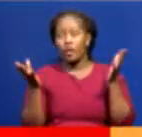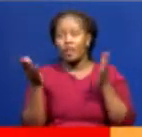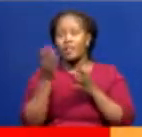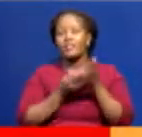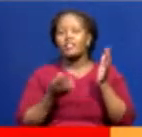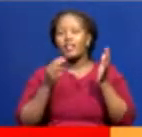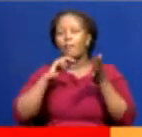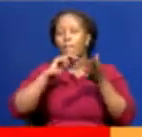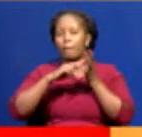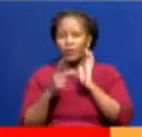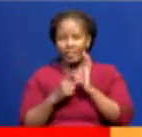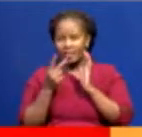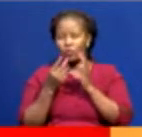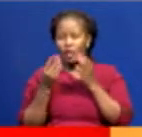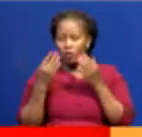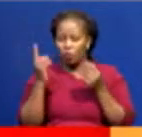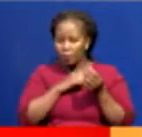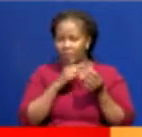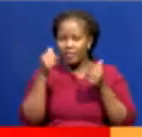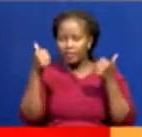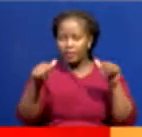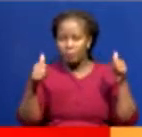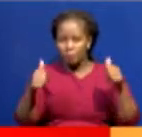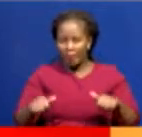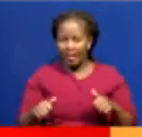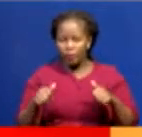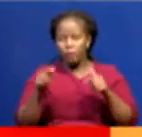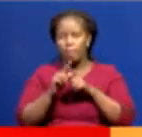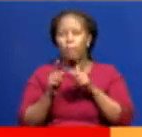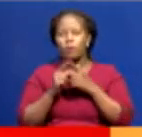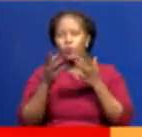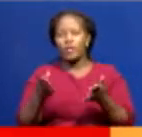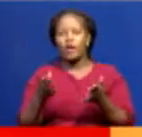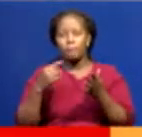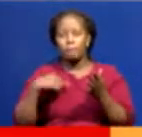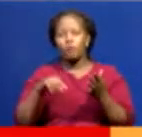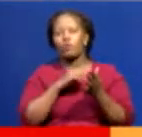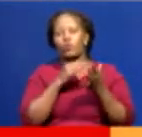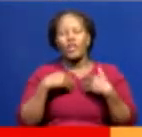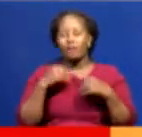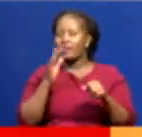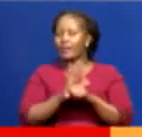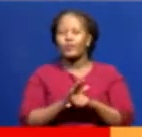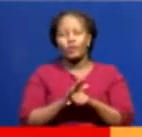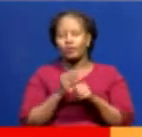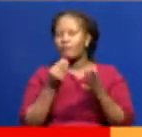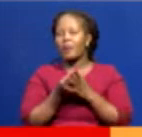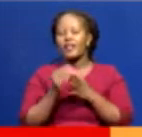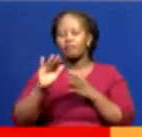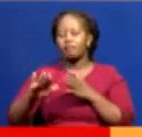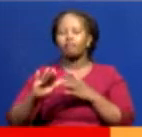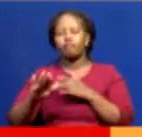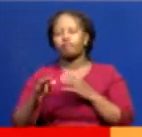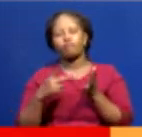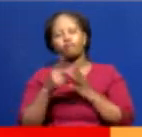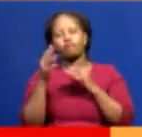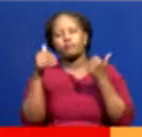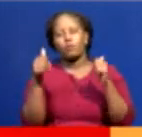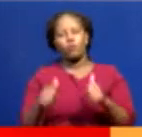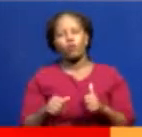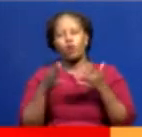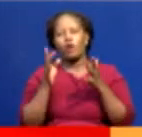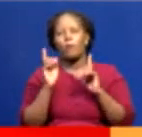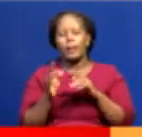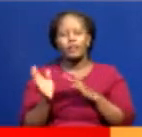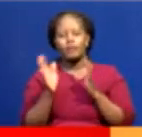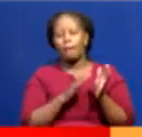zilikuwa hazijamalizwa, na sasa tuko na bloated pending bill. Kwa hivyo ni kutathmini ni njia